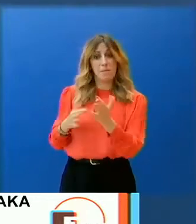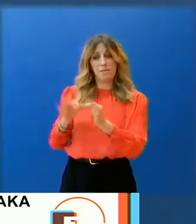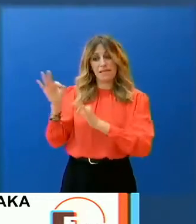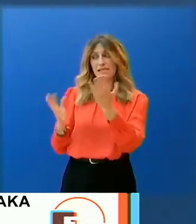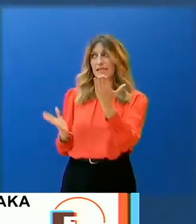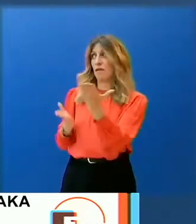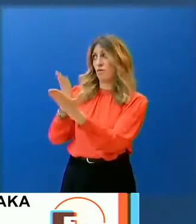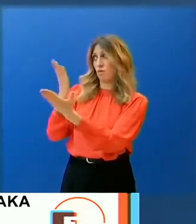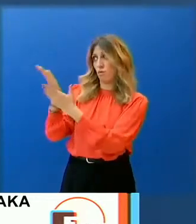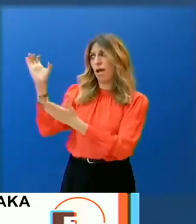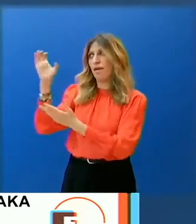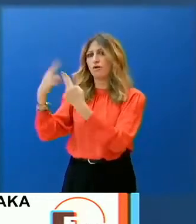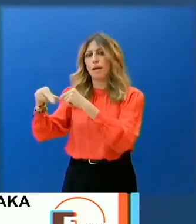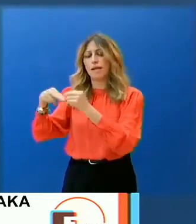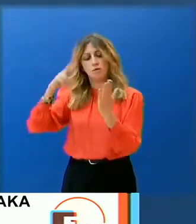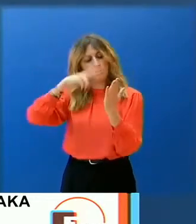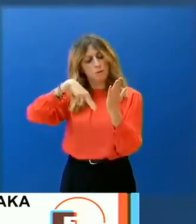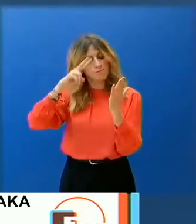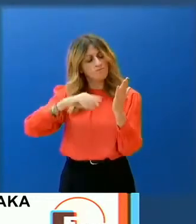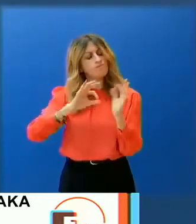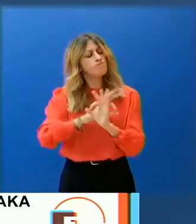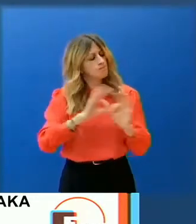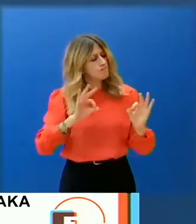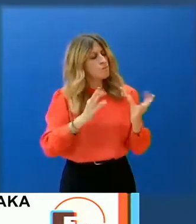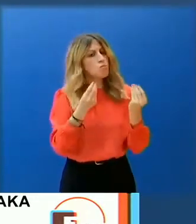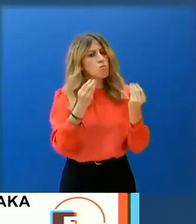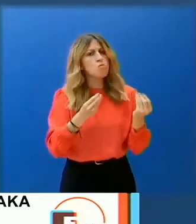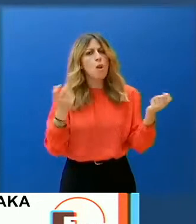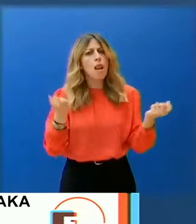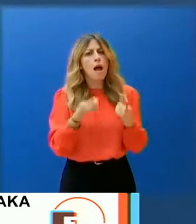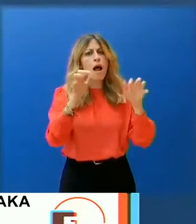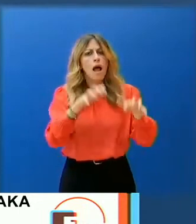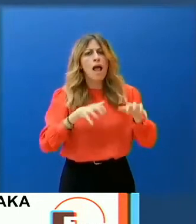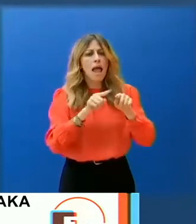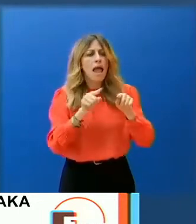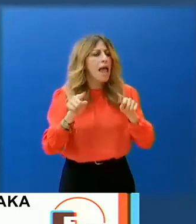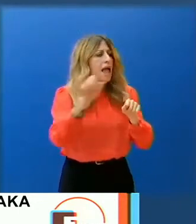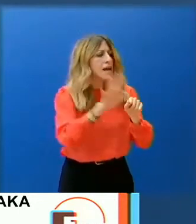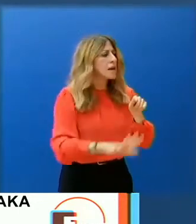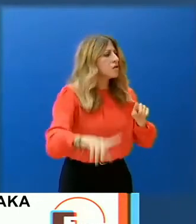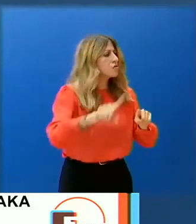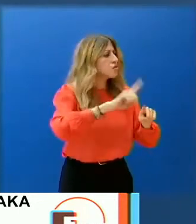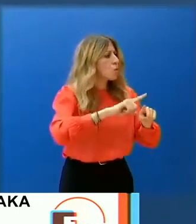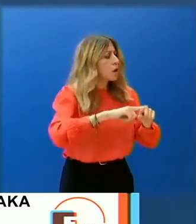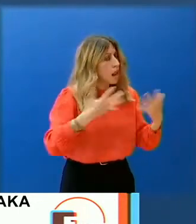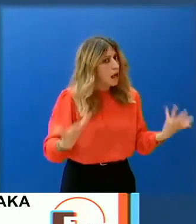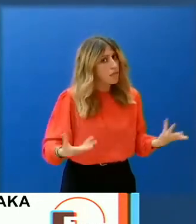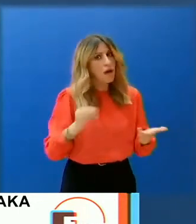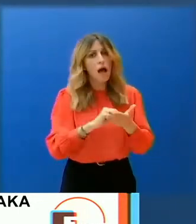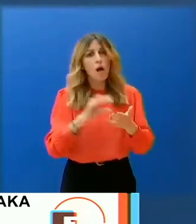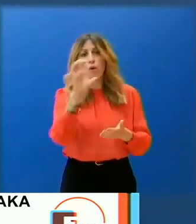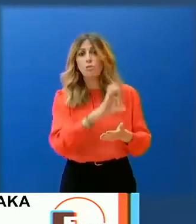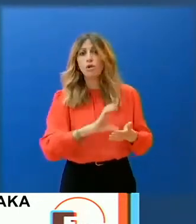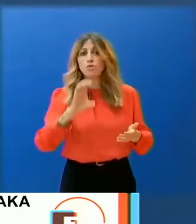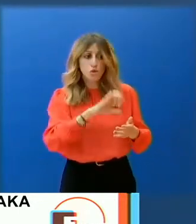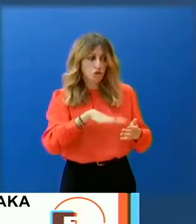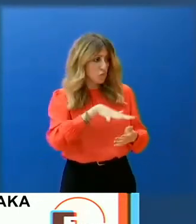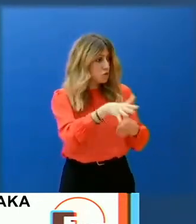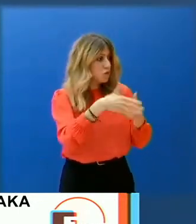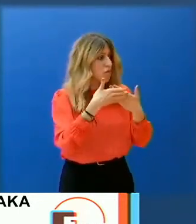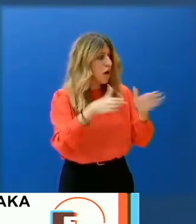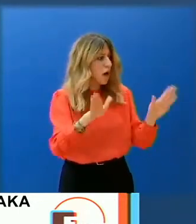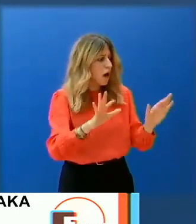η επιχείρηση εμβολιασμού και η σταδιακή χαλάρωση των μέτρων, τόσο θα αυξάνεται η ιδιωτική κατανάλωση.